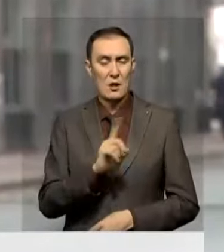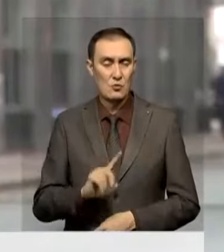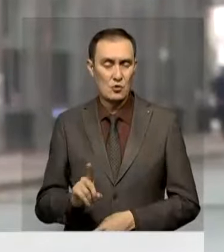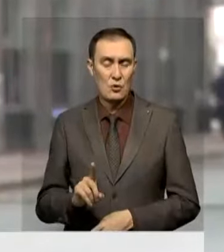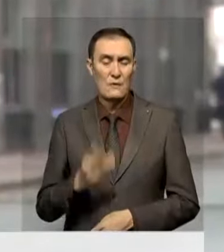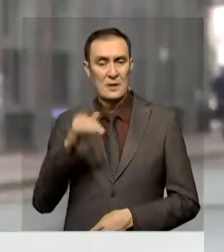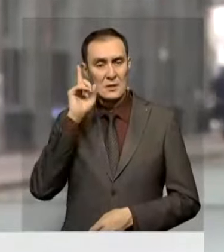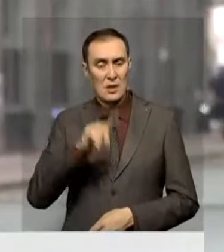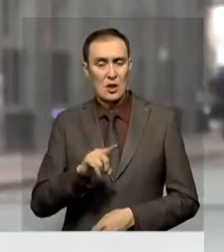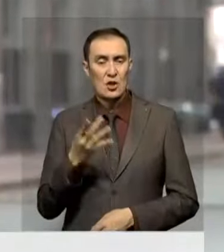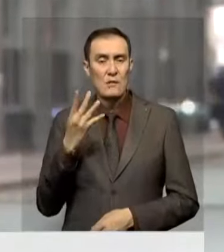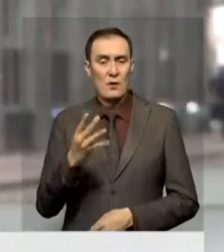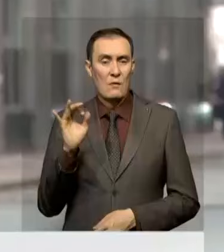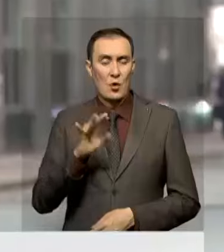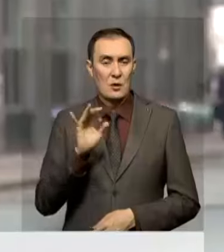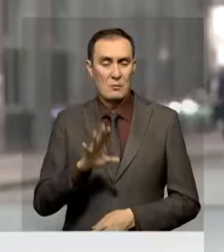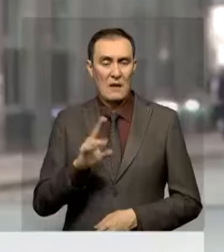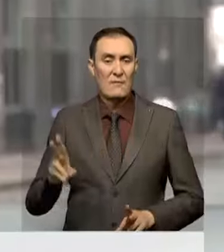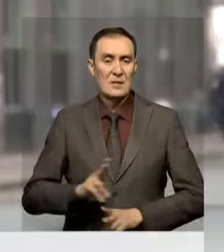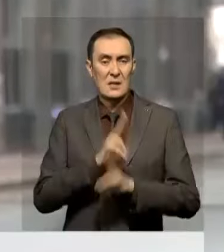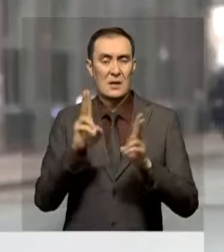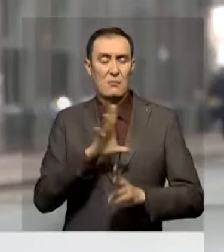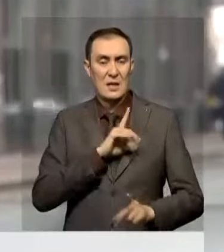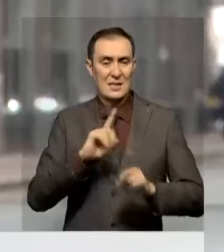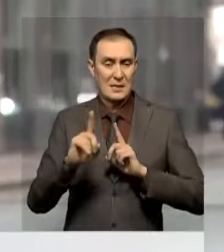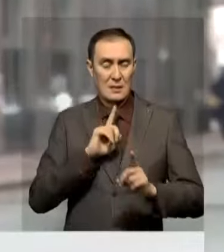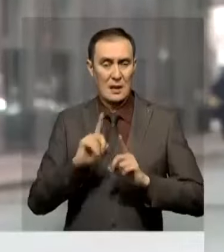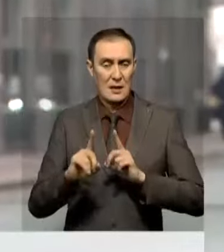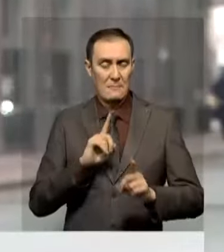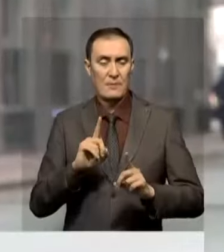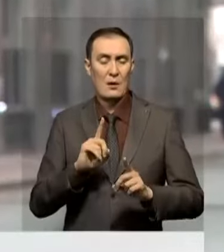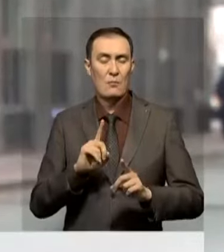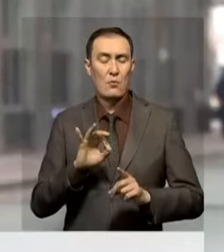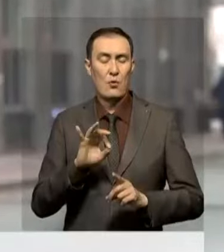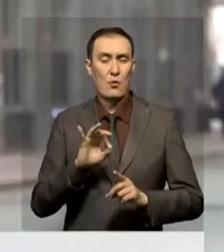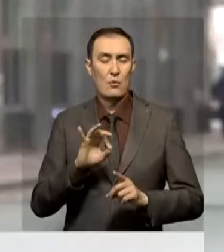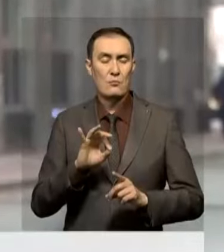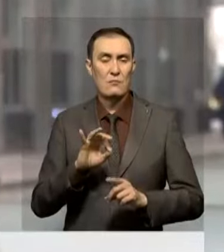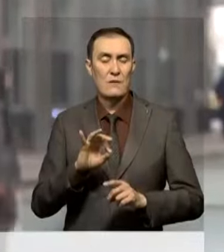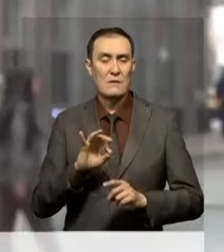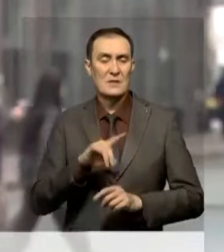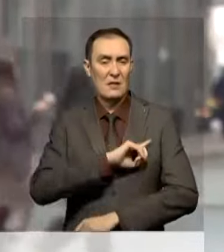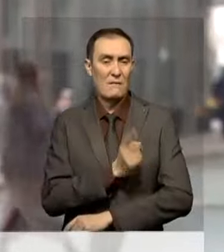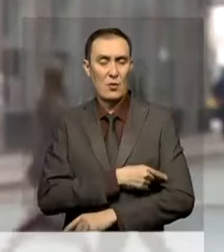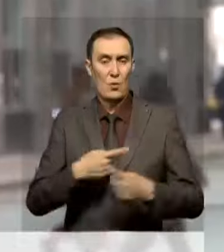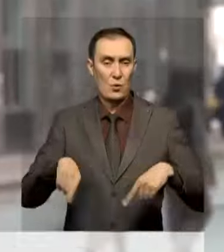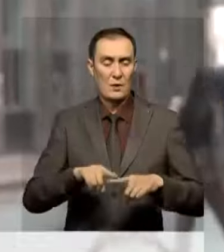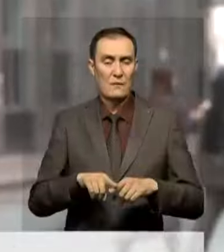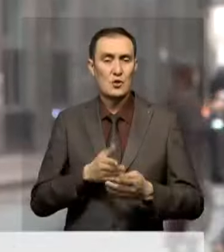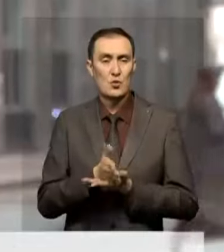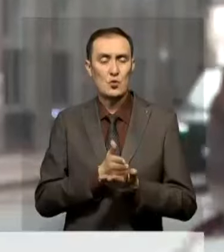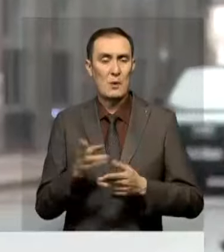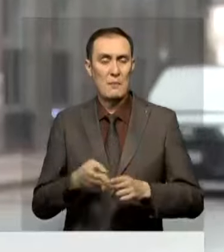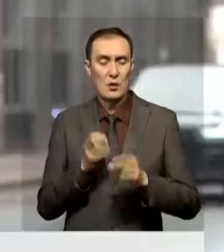вот вы знаете, что 4 октября в Астане проходило заседание, да, по линии силовых ведомств и по линии служб